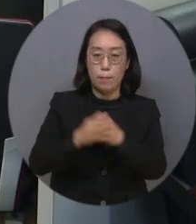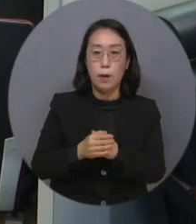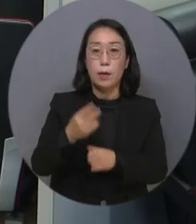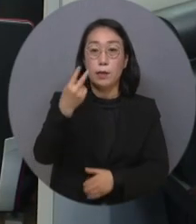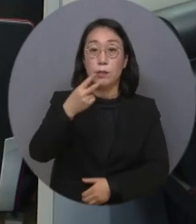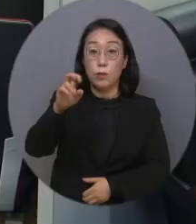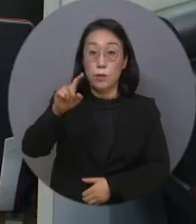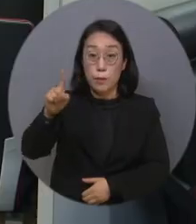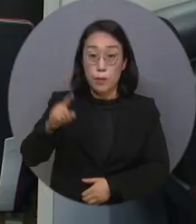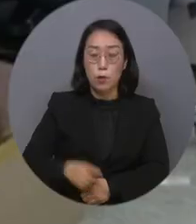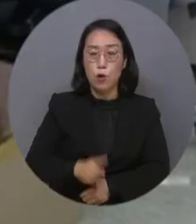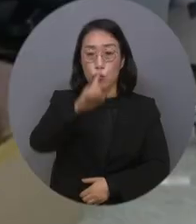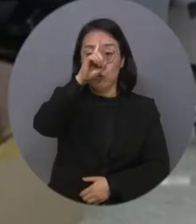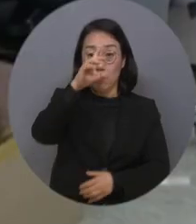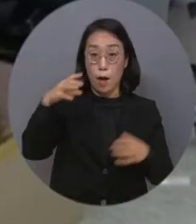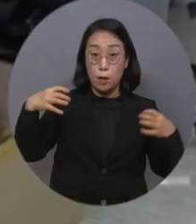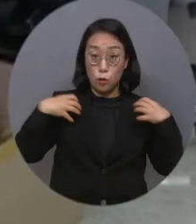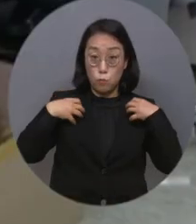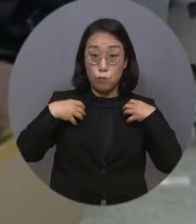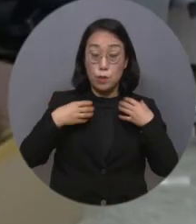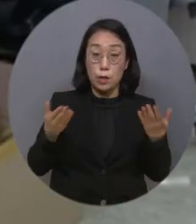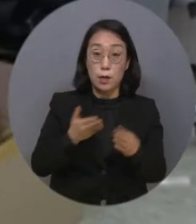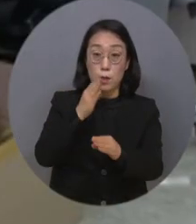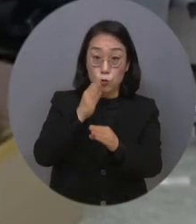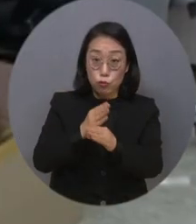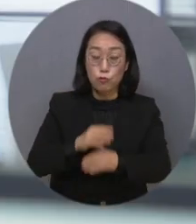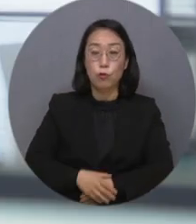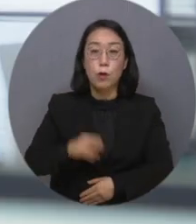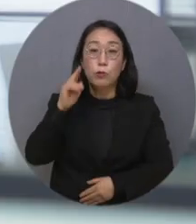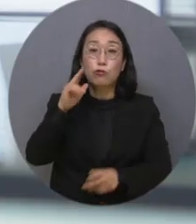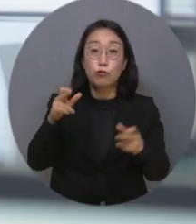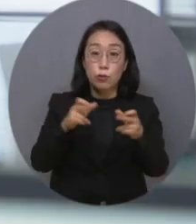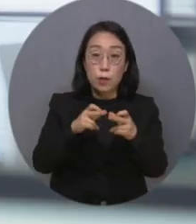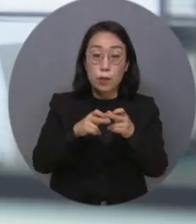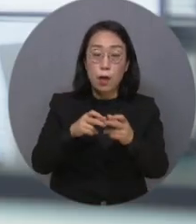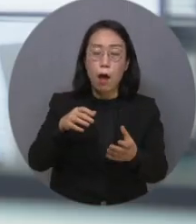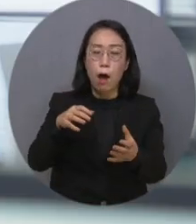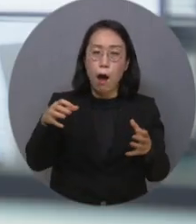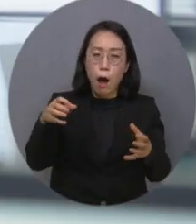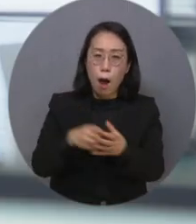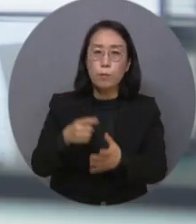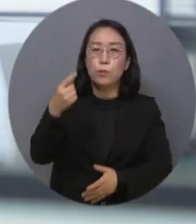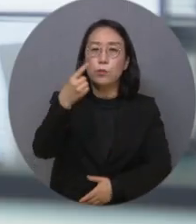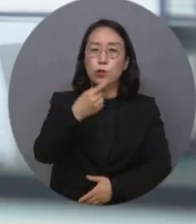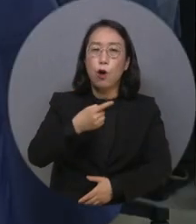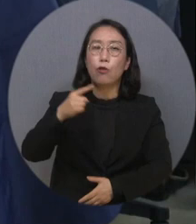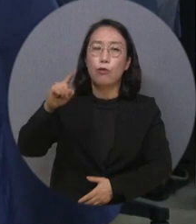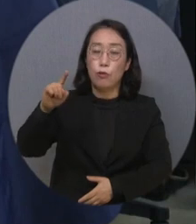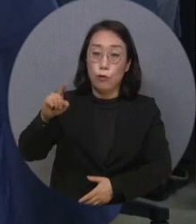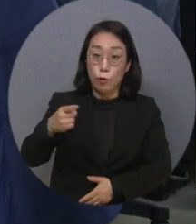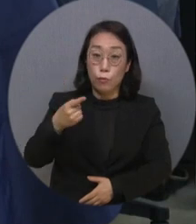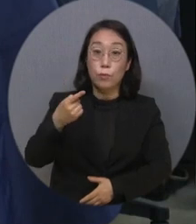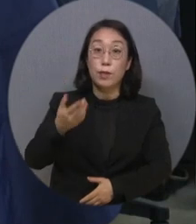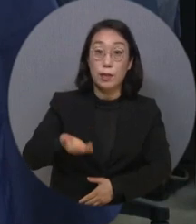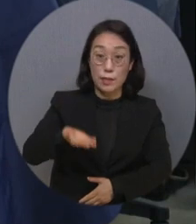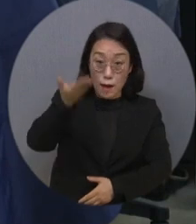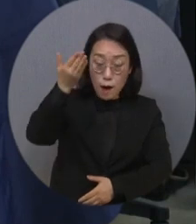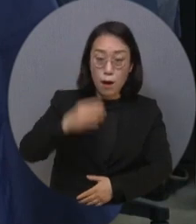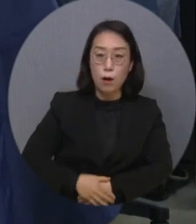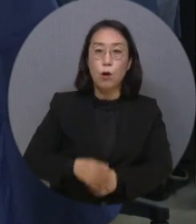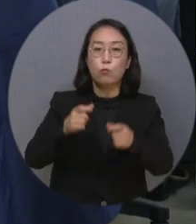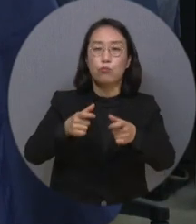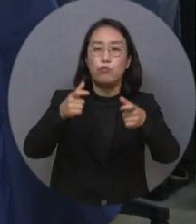2021년 기준 중앙부처에 근무하는 중증장애인 공무원은 총 1,086명으로 매년 꾸준히 증가하는